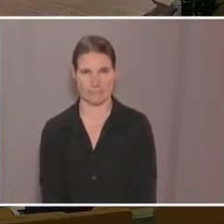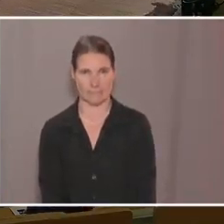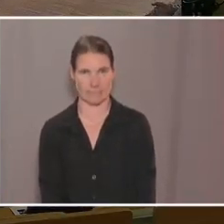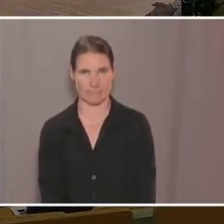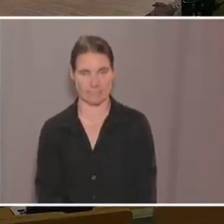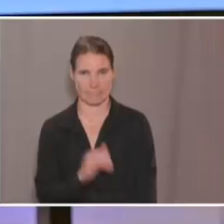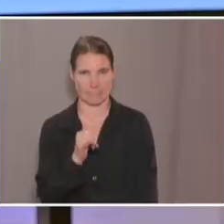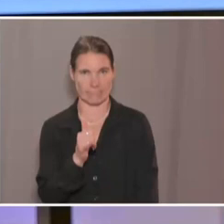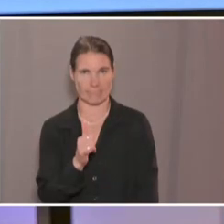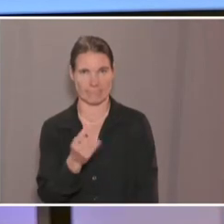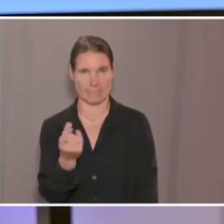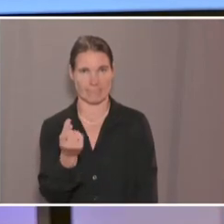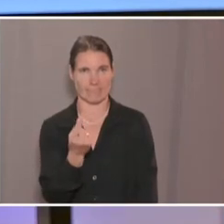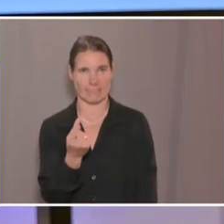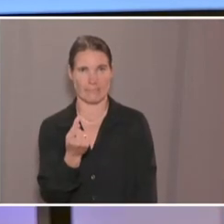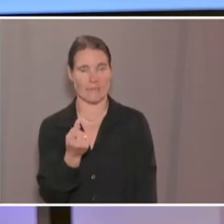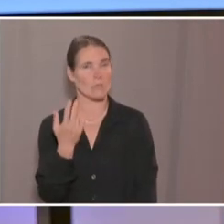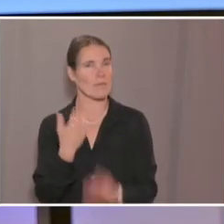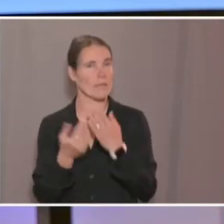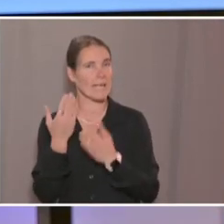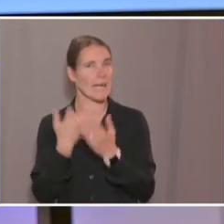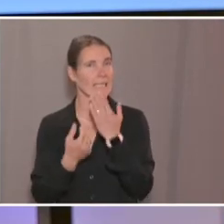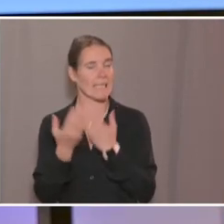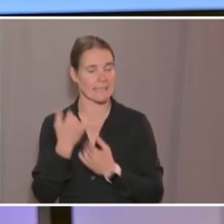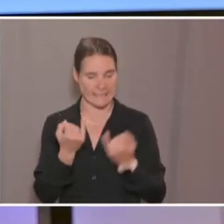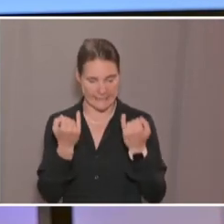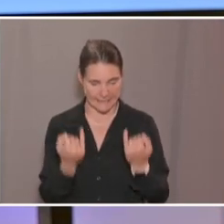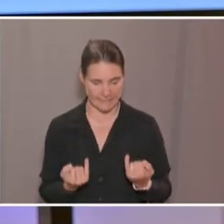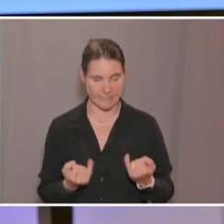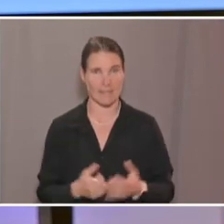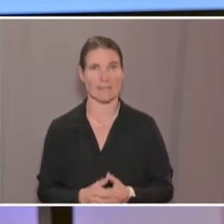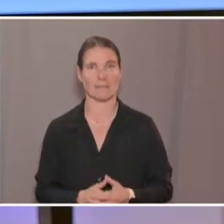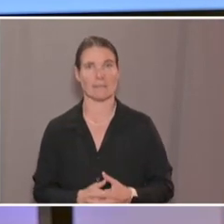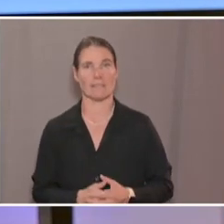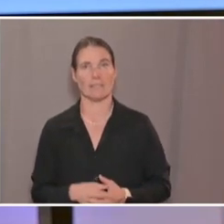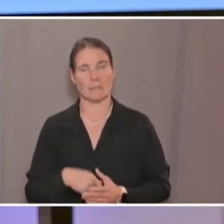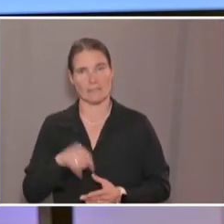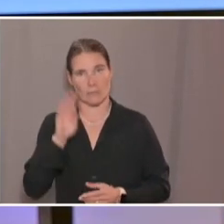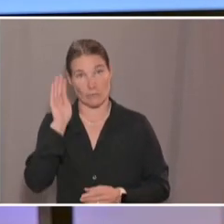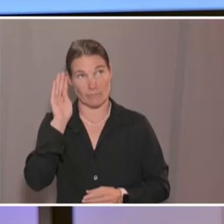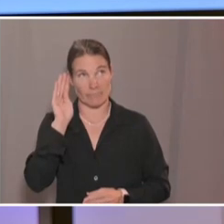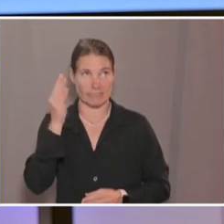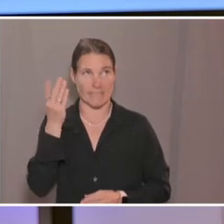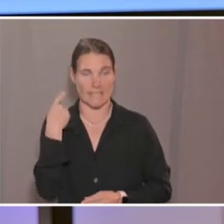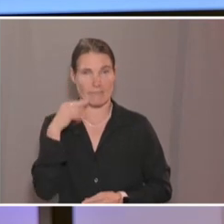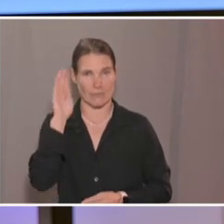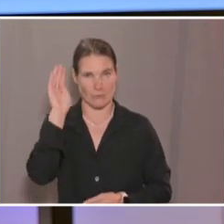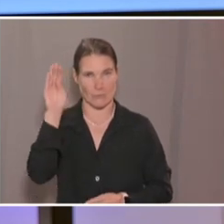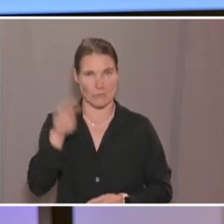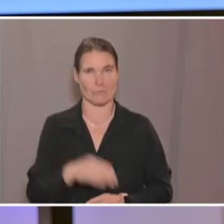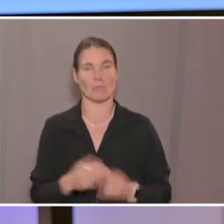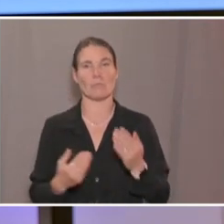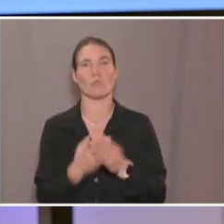Ja, dann kommen wir von der Vergangenheit in die Gegenwart, die bis vor kurzem noch die Zukunft war, wie es so ist, zu unserem